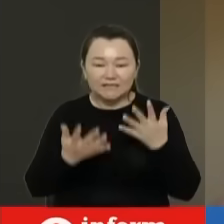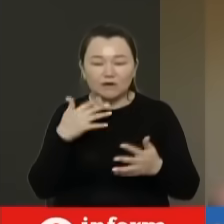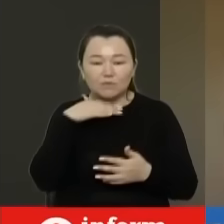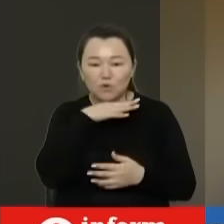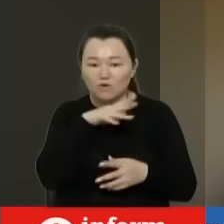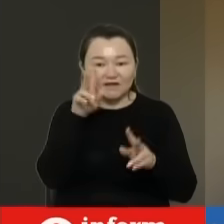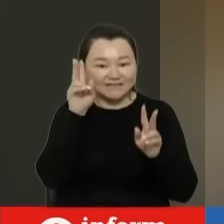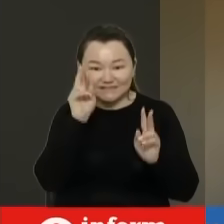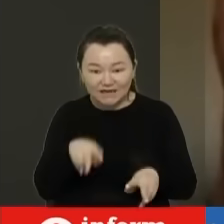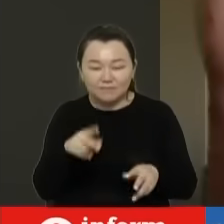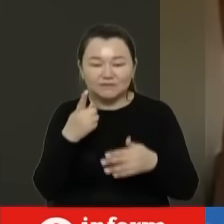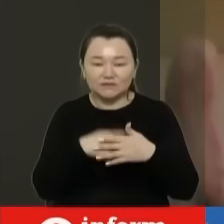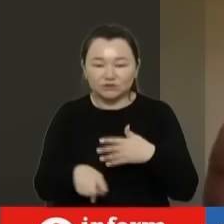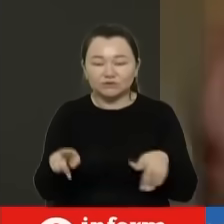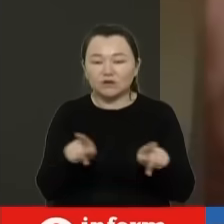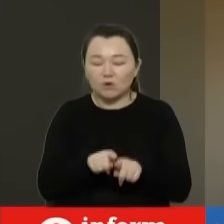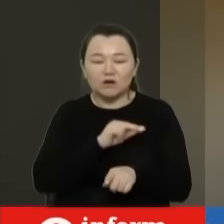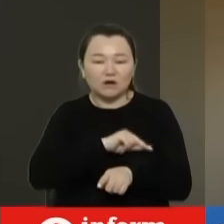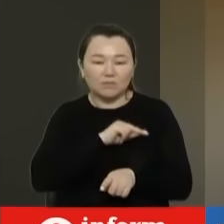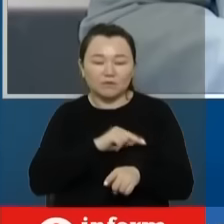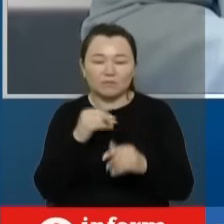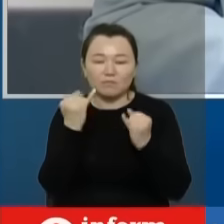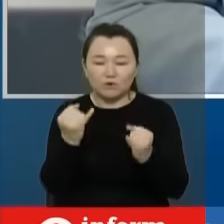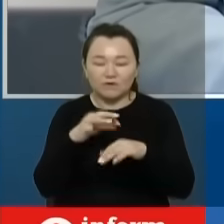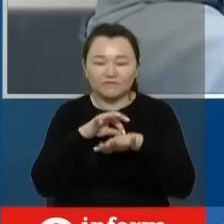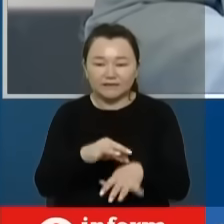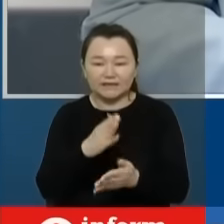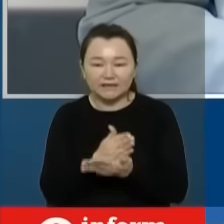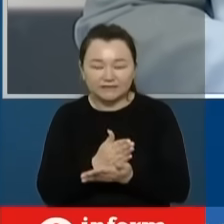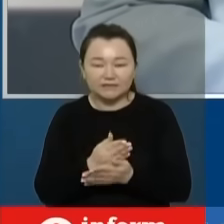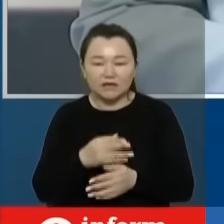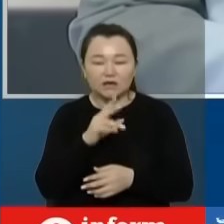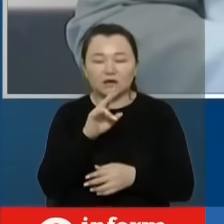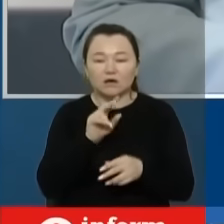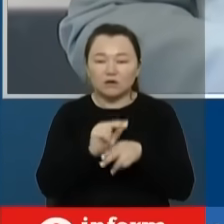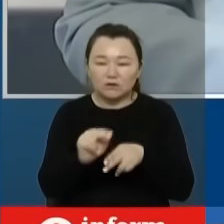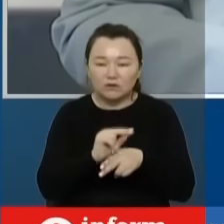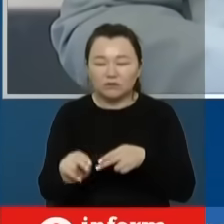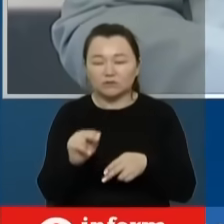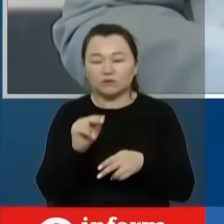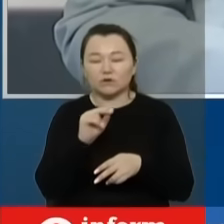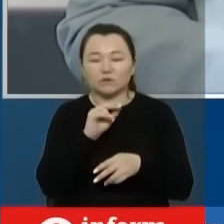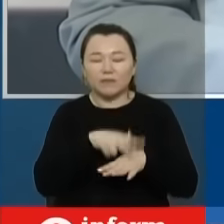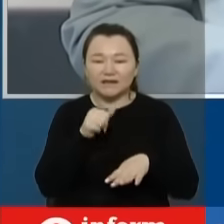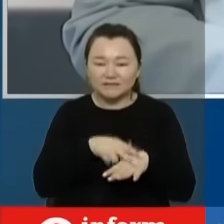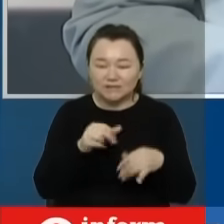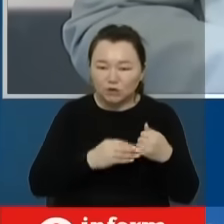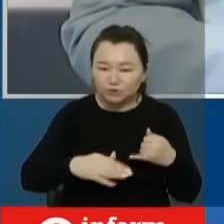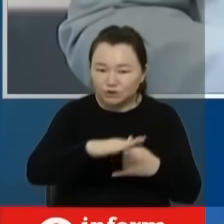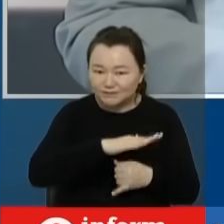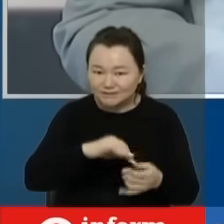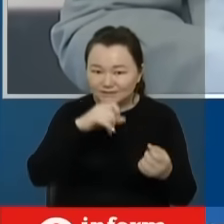білмесек, значит, ол жұмыс жаман жүргізіліп жатыр. Оқытушылар, участковыйлар,